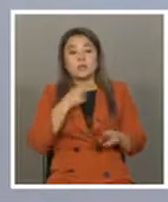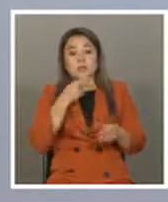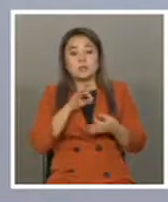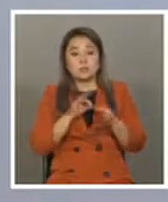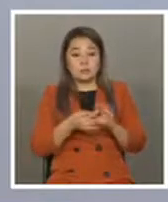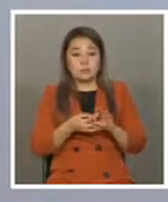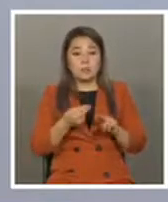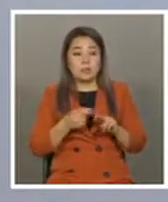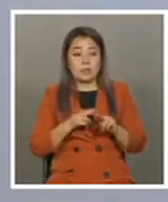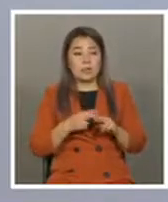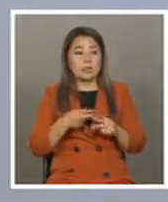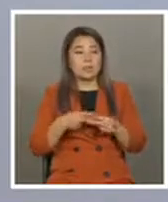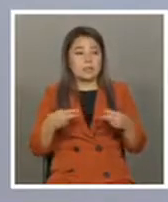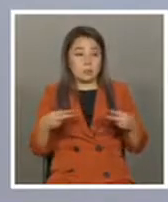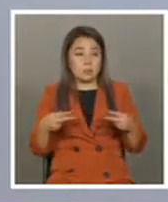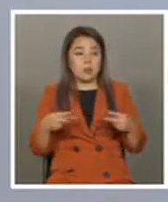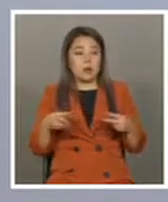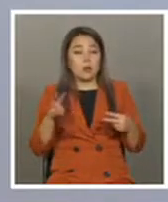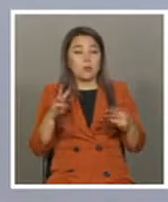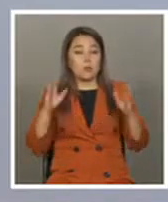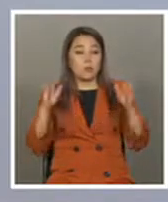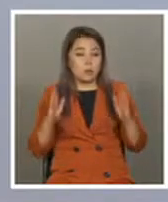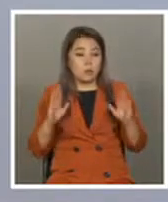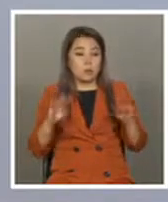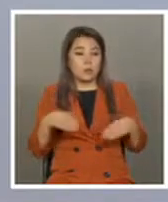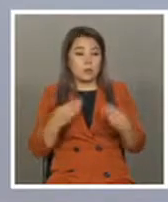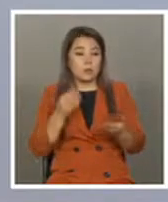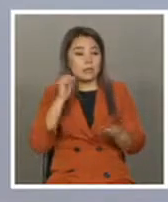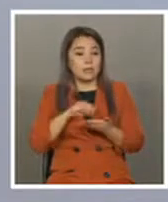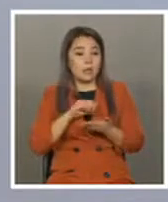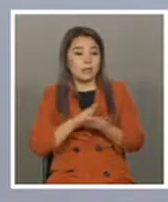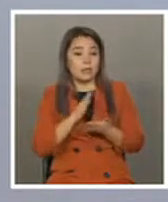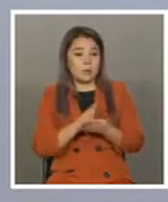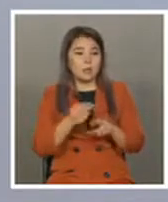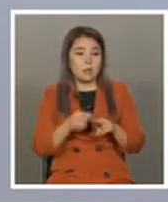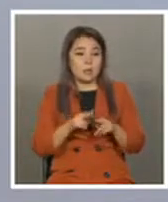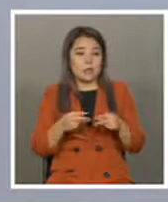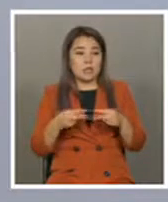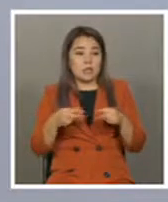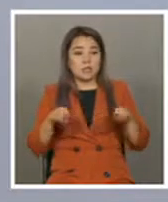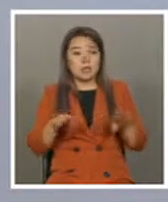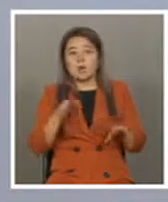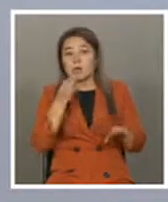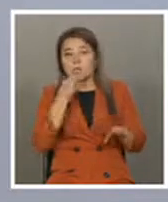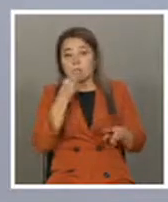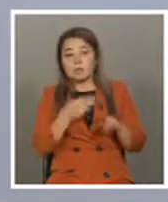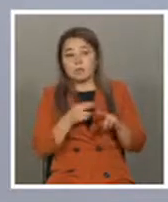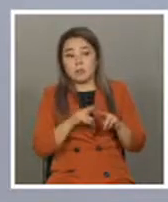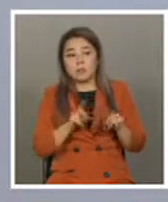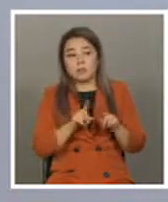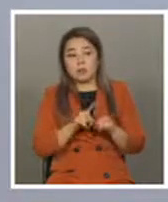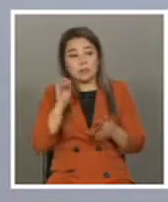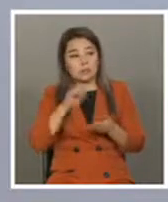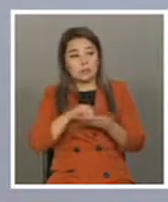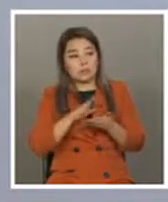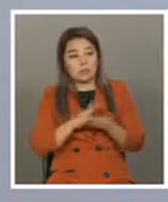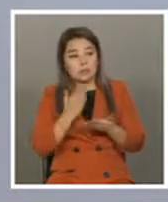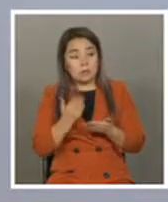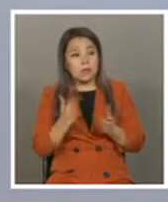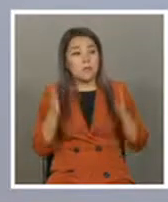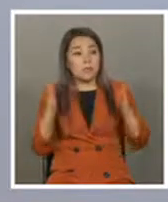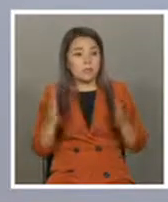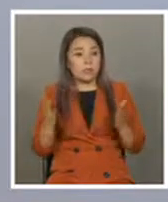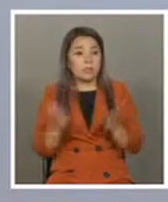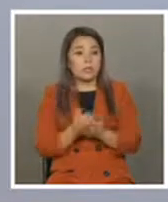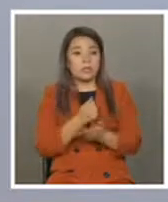бұл теңдеудің құрамында модульмен берілген сандар бар екен. Яғни теңдеуді шешпес бұрын алдымен осы сандардың модульдерін